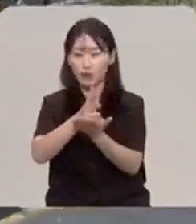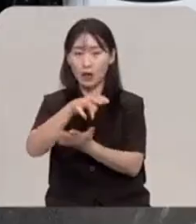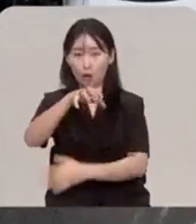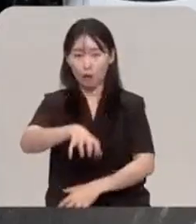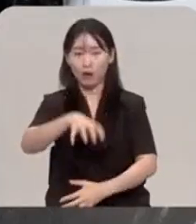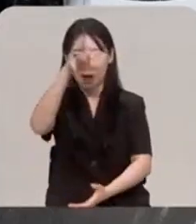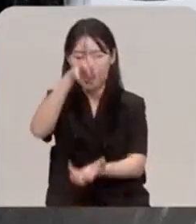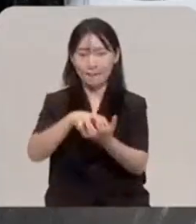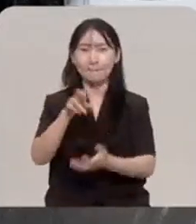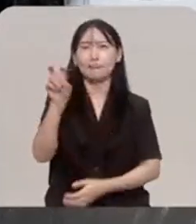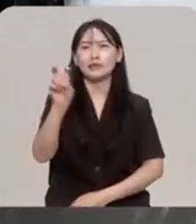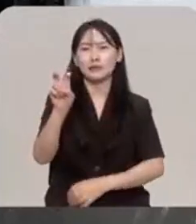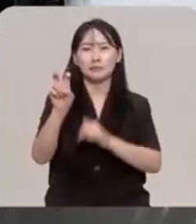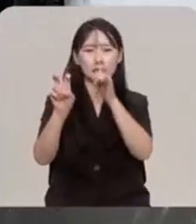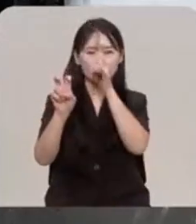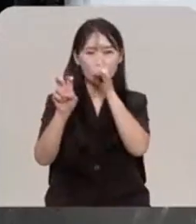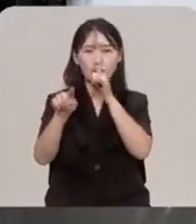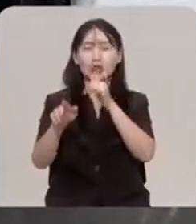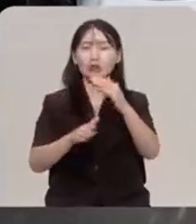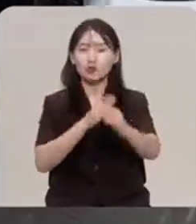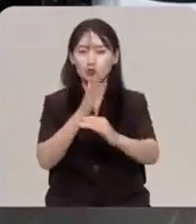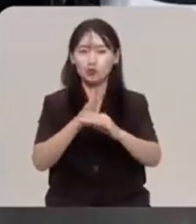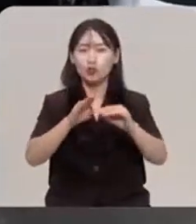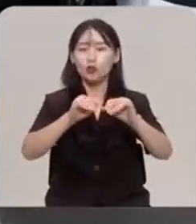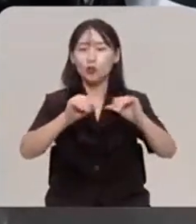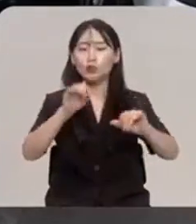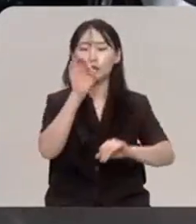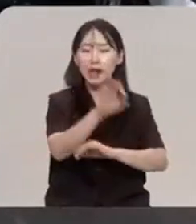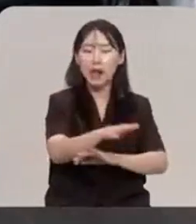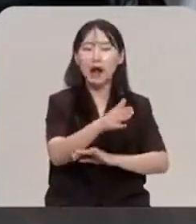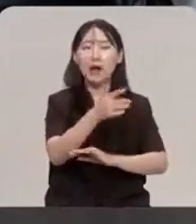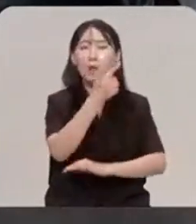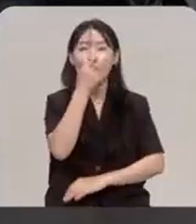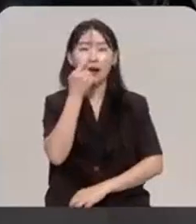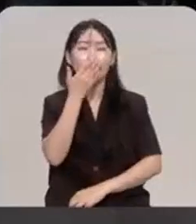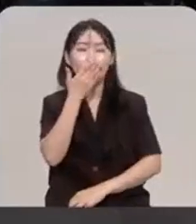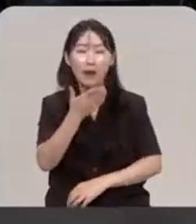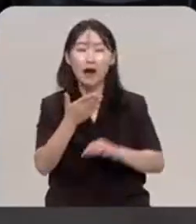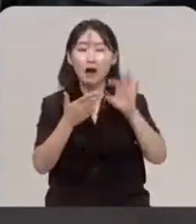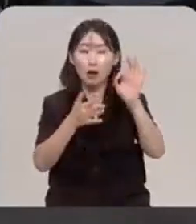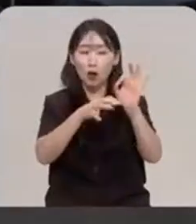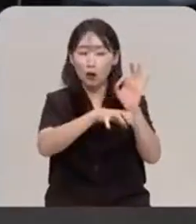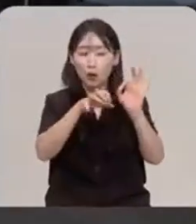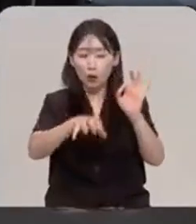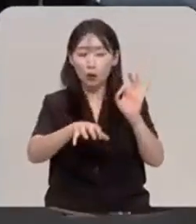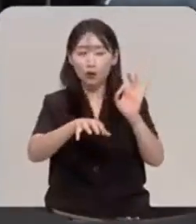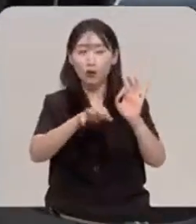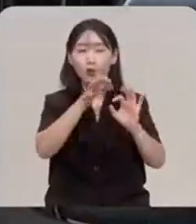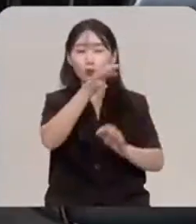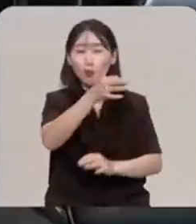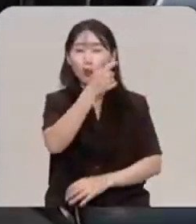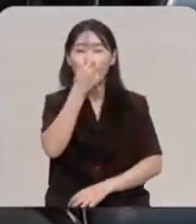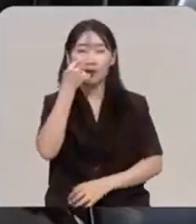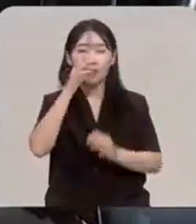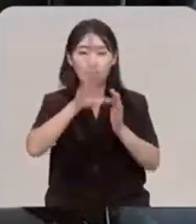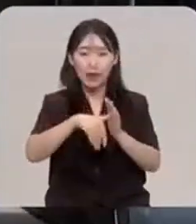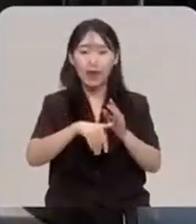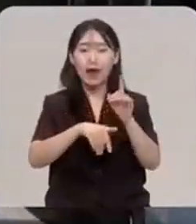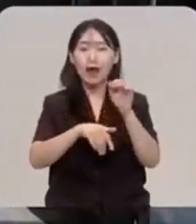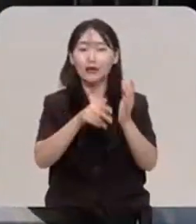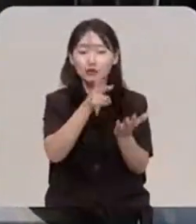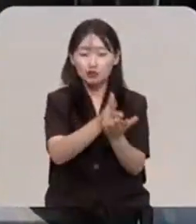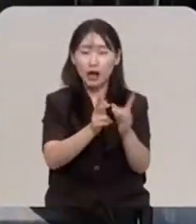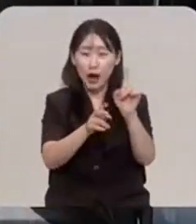곳 이중 토지 매입 비용을 확인할 수 있는 주차장 곳의 건 비용을 보면 한 면당 평균 3천만